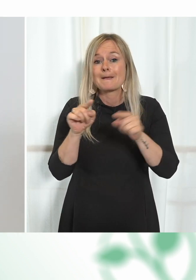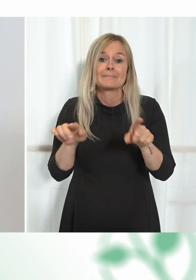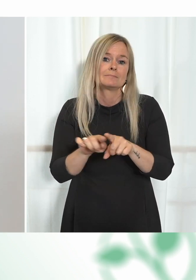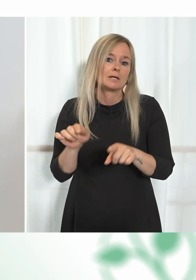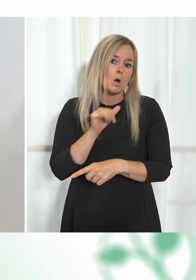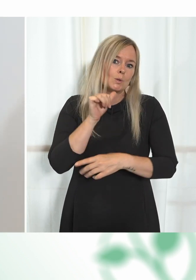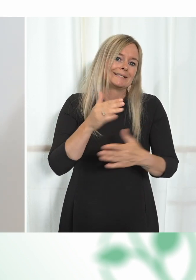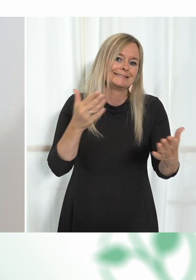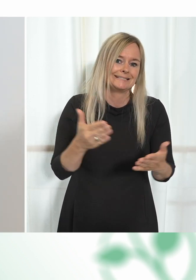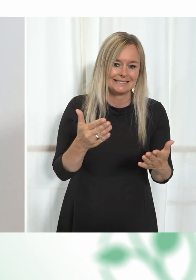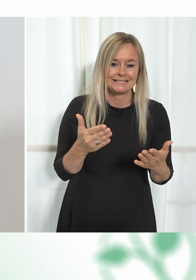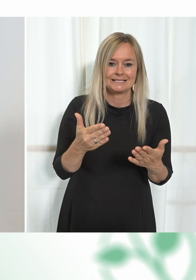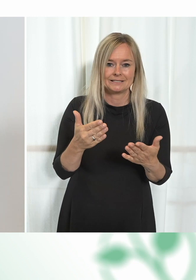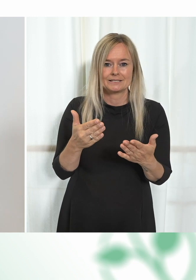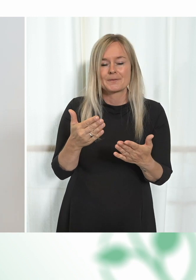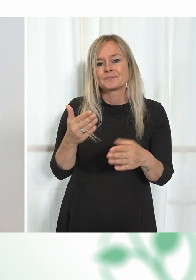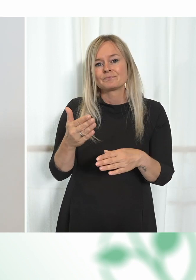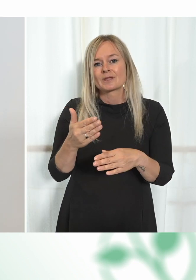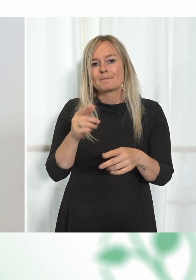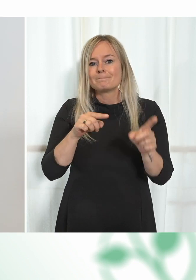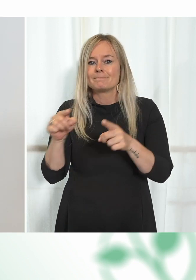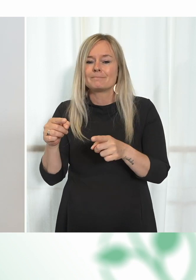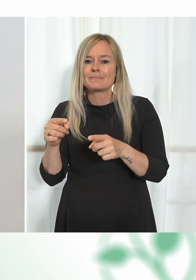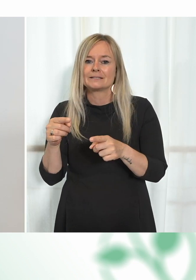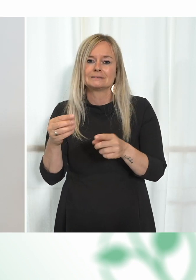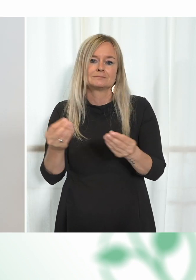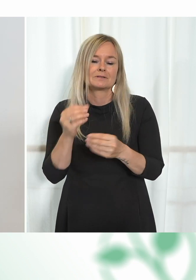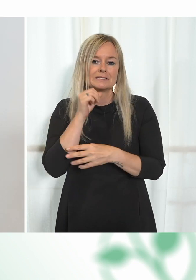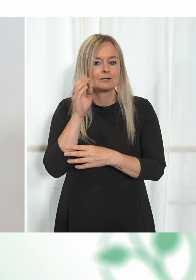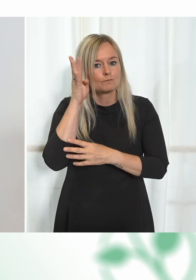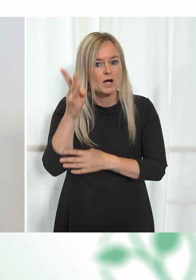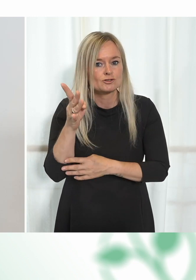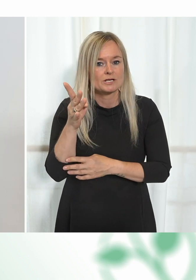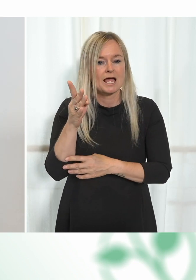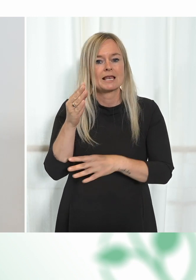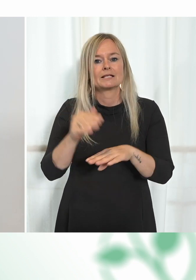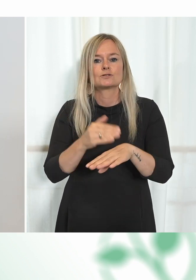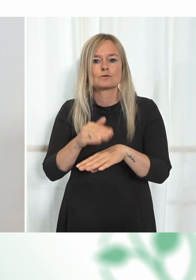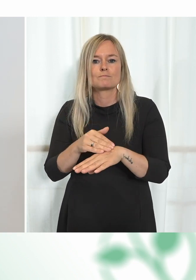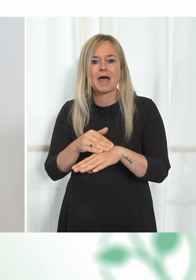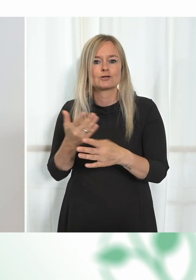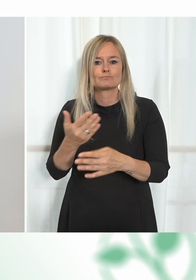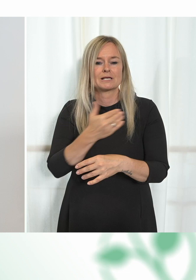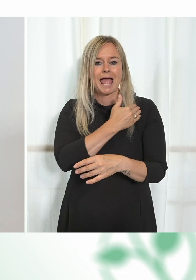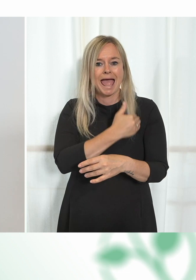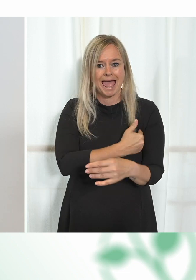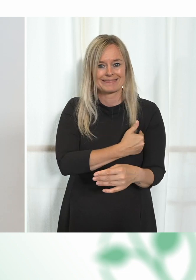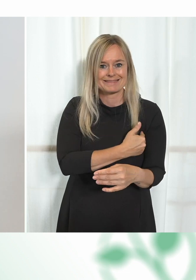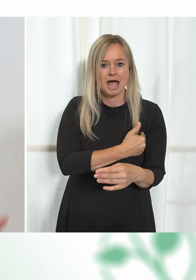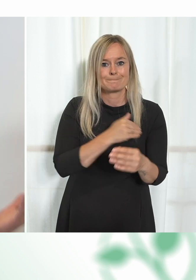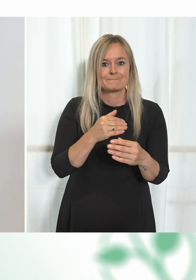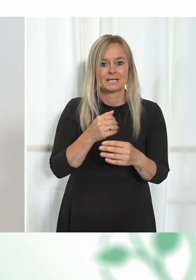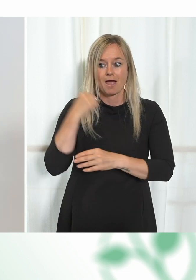Also Dinge sind für mich zum Beispiel nicht vorstellbar, dass ich einarmig wettschwimme und sie gehen zu einer WM